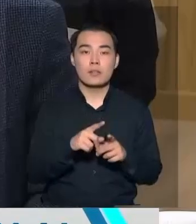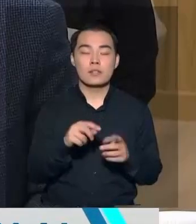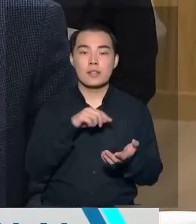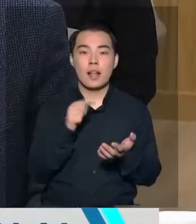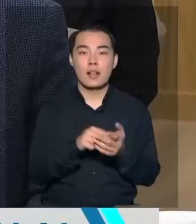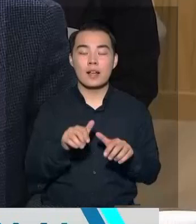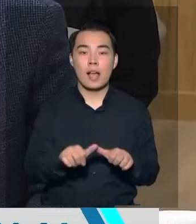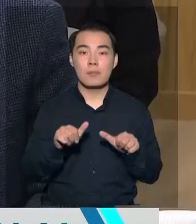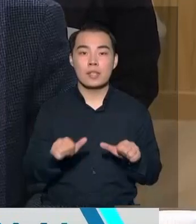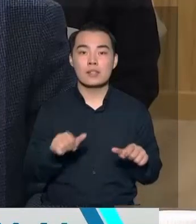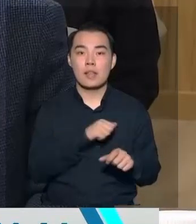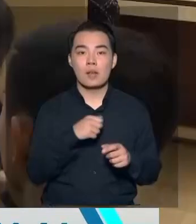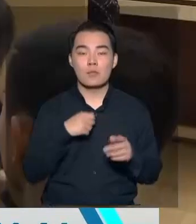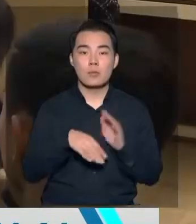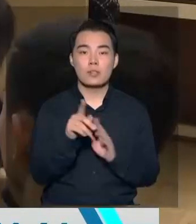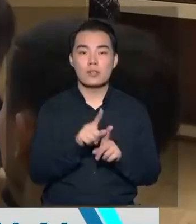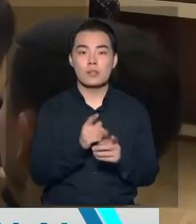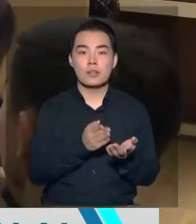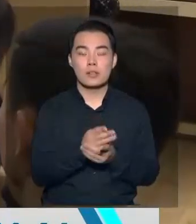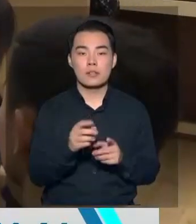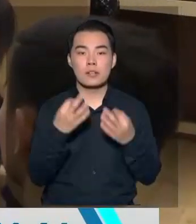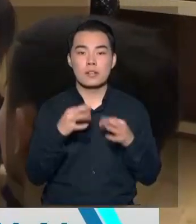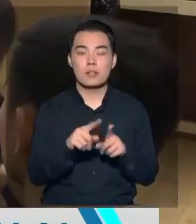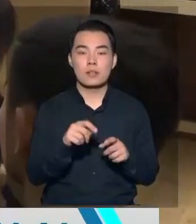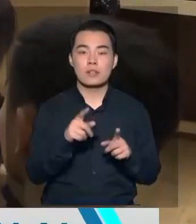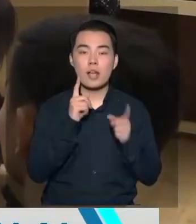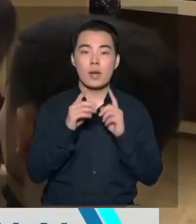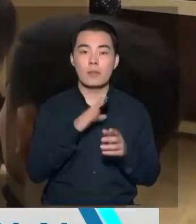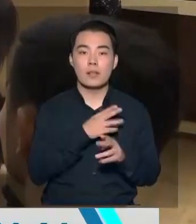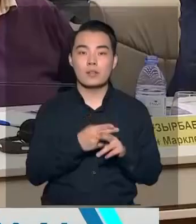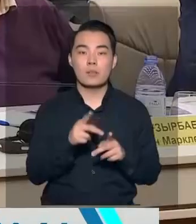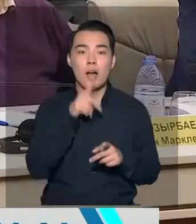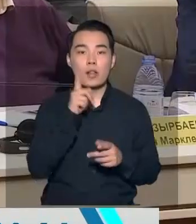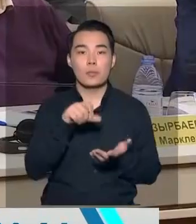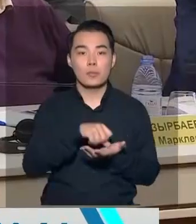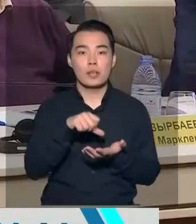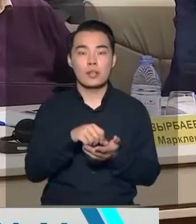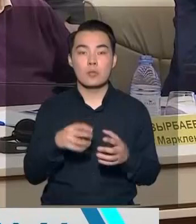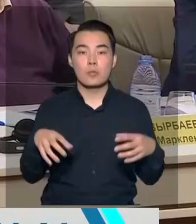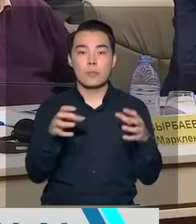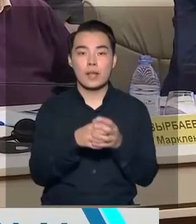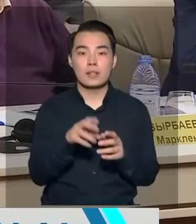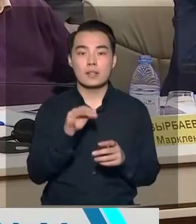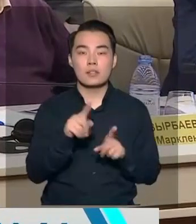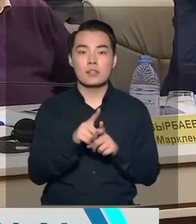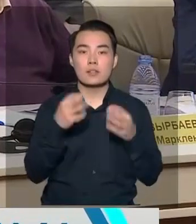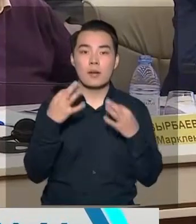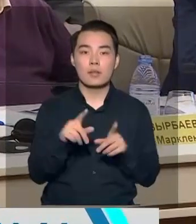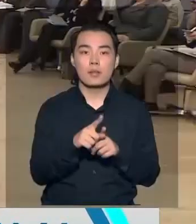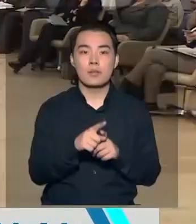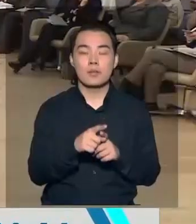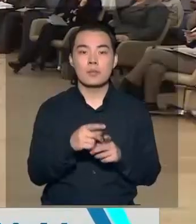комиссиясының жандағы сарапшылар кеңесінен кеңейтілген отырыс өтті. Оған жас сайлаушылар клубымен елдің саяси өміріне